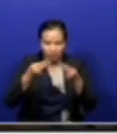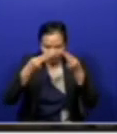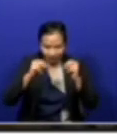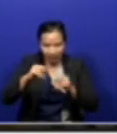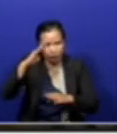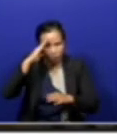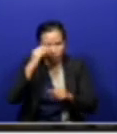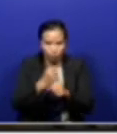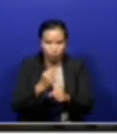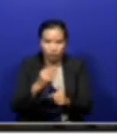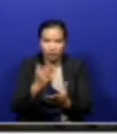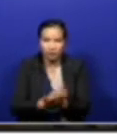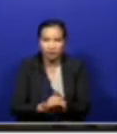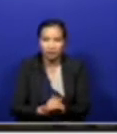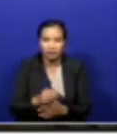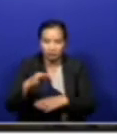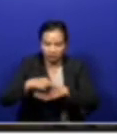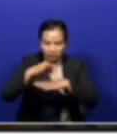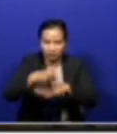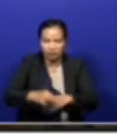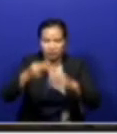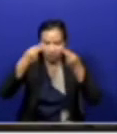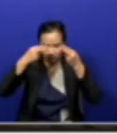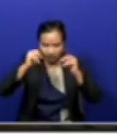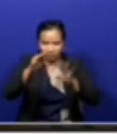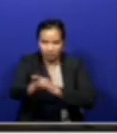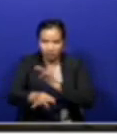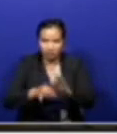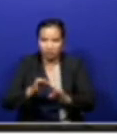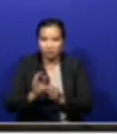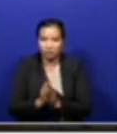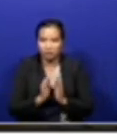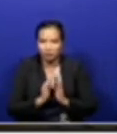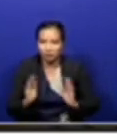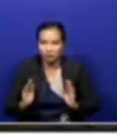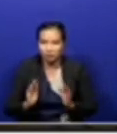อนาคตผมจะตั้งท่านวุฒิชัยเป็นนายกรัฐมนตรีแทนครับขอบพระคุณท่านประธานครับ